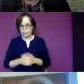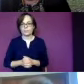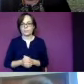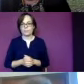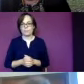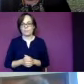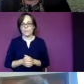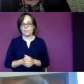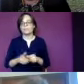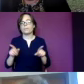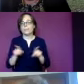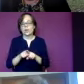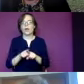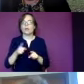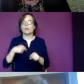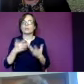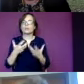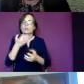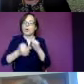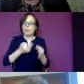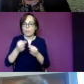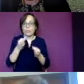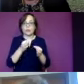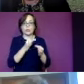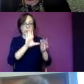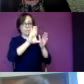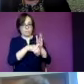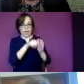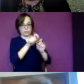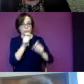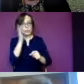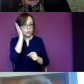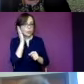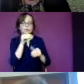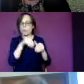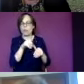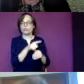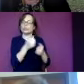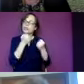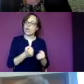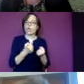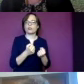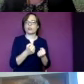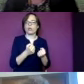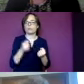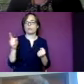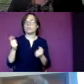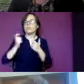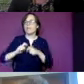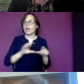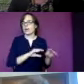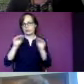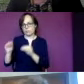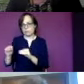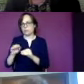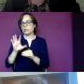Bo też opowiadamy o tym, że na przykład mieszkańcom miasta ciężko może być dzisiaj wyjechać na wieś i zaryzykować taki wyjazd, bo albo nie mają na to